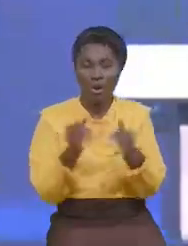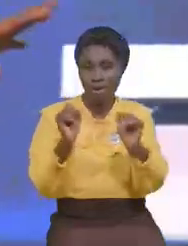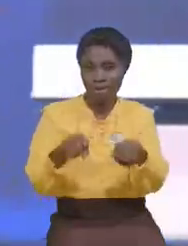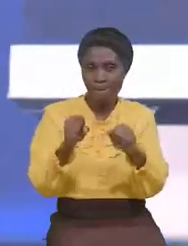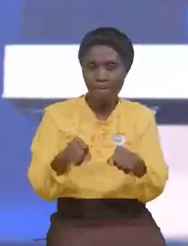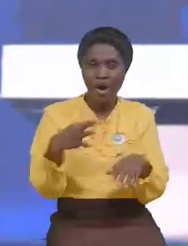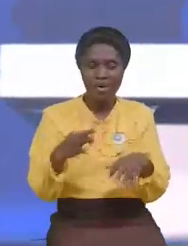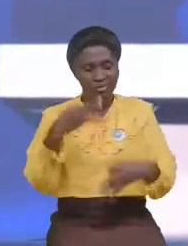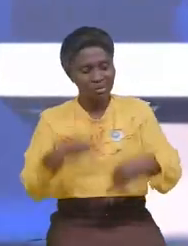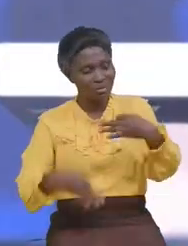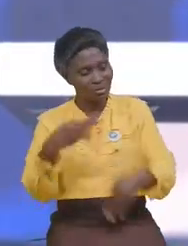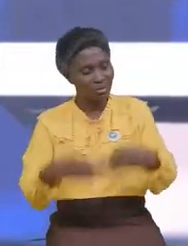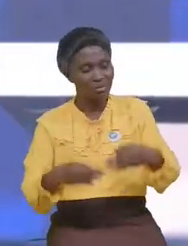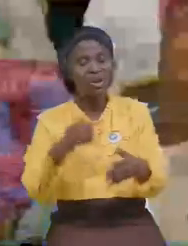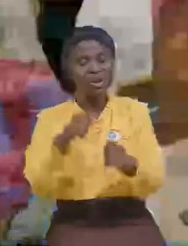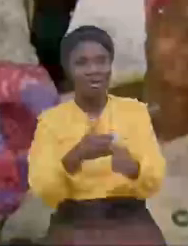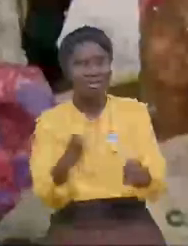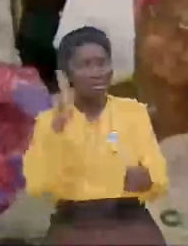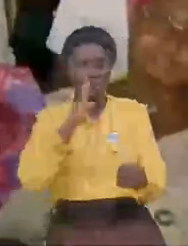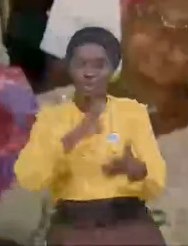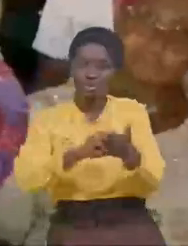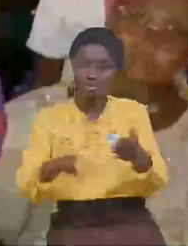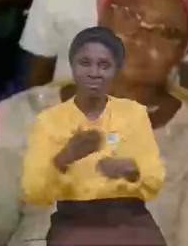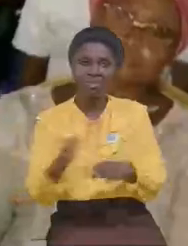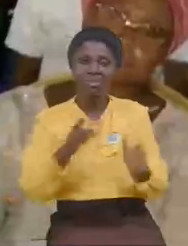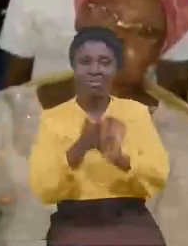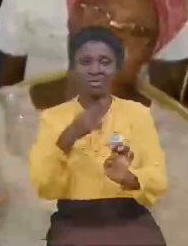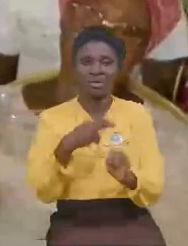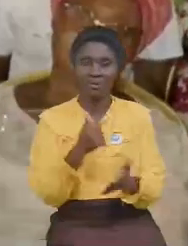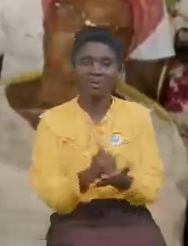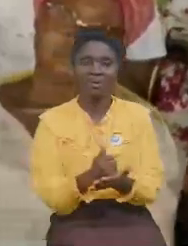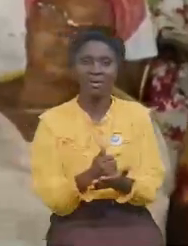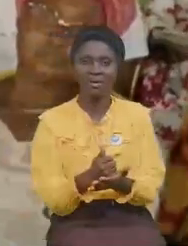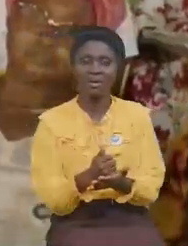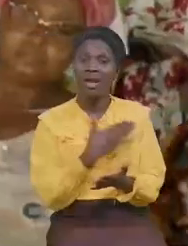Toute possibilité de jugement sera ôtée.